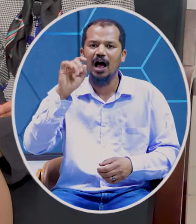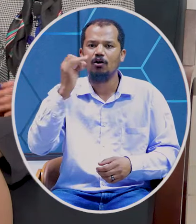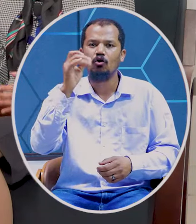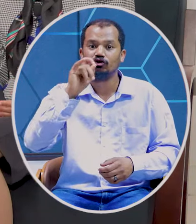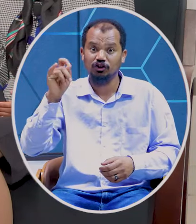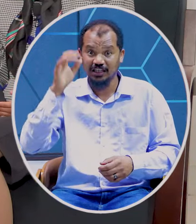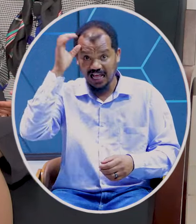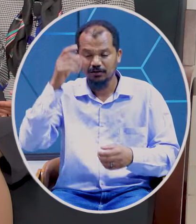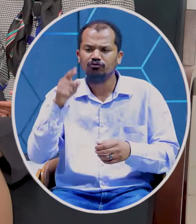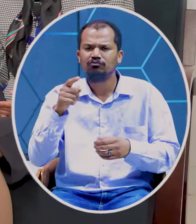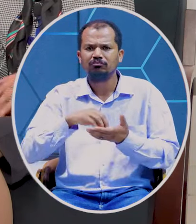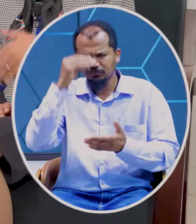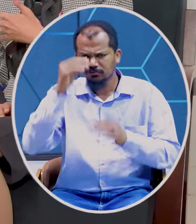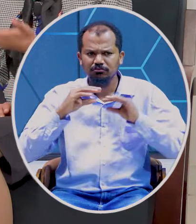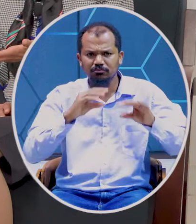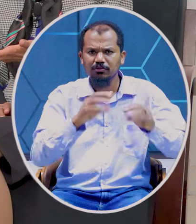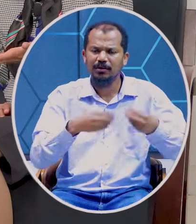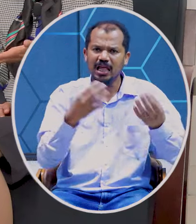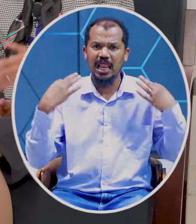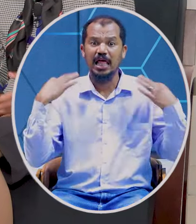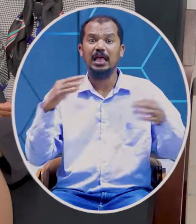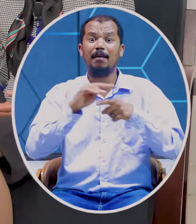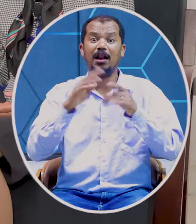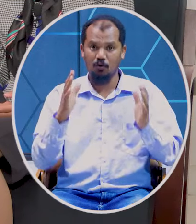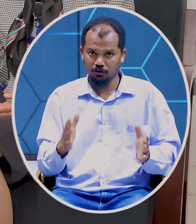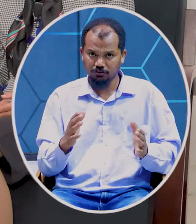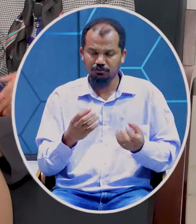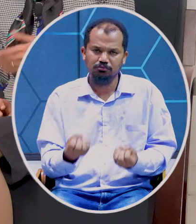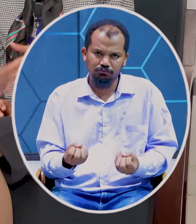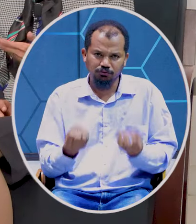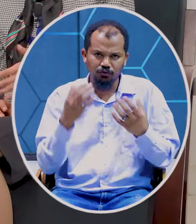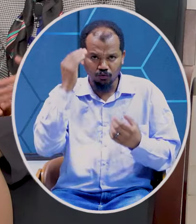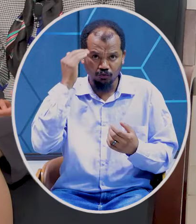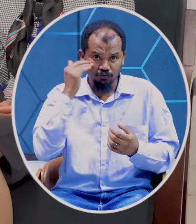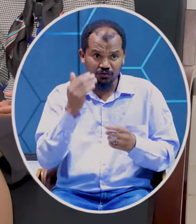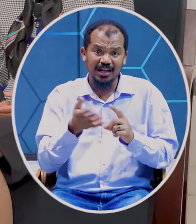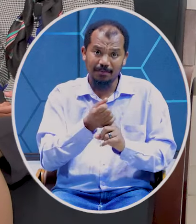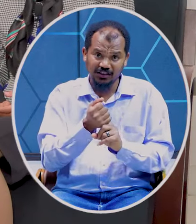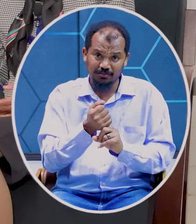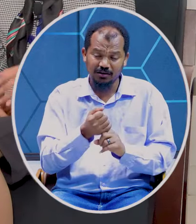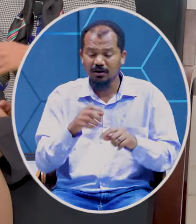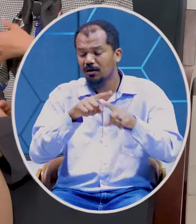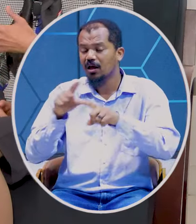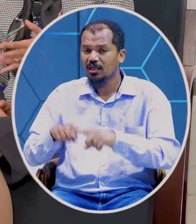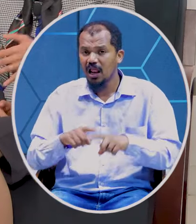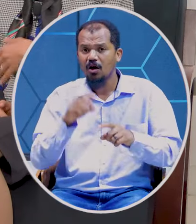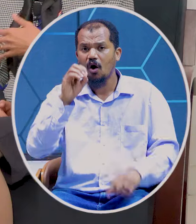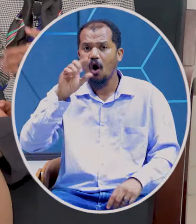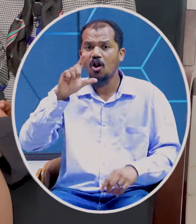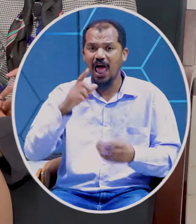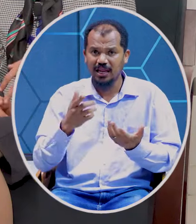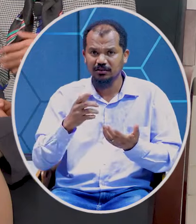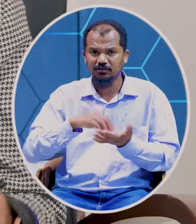እና በሱም ትምህርቶችን በመስጠት በተለይ ለጤና ባለሙያዎች ማለት ነው ብዙ እውቀትን በማስጨበጥ የተለያዩ